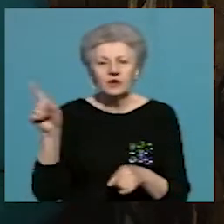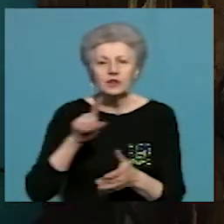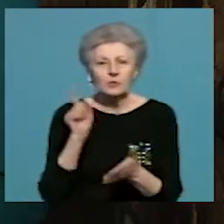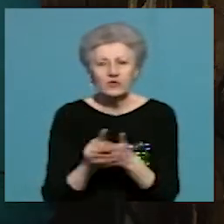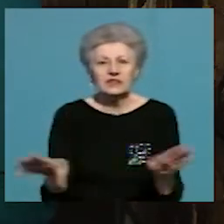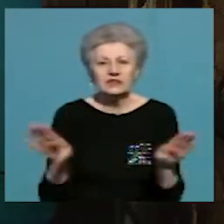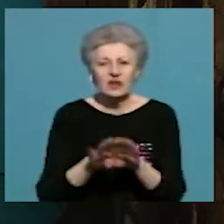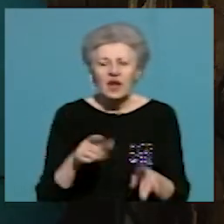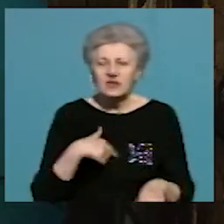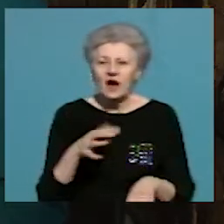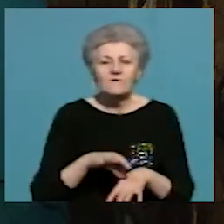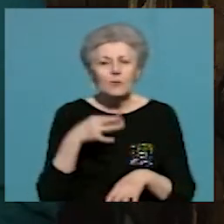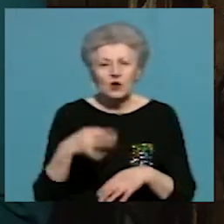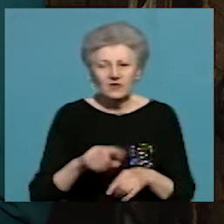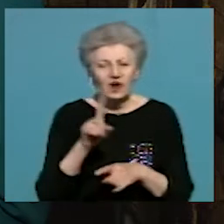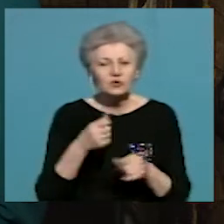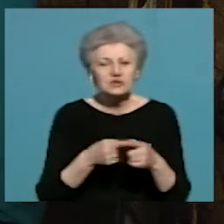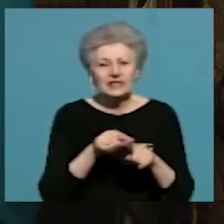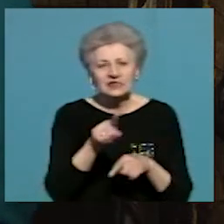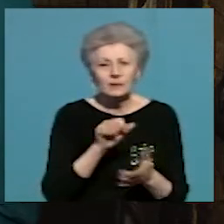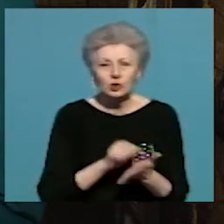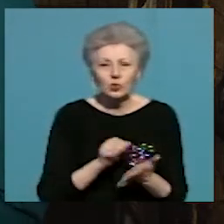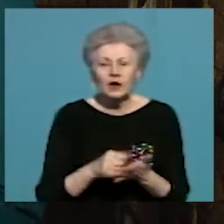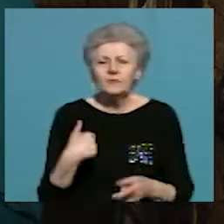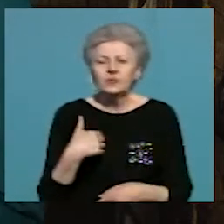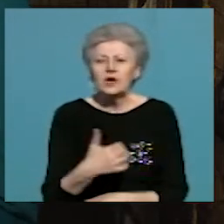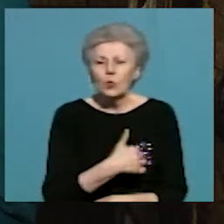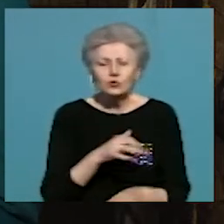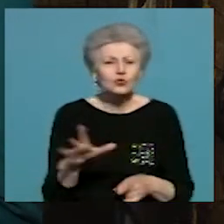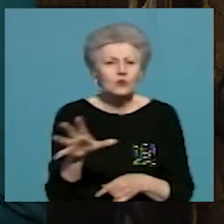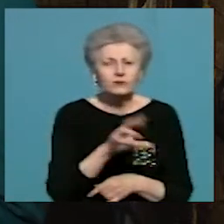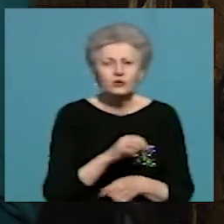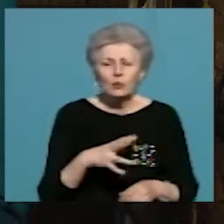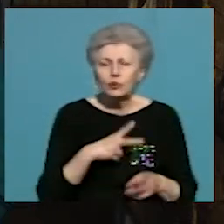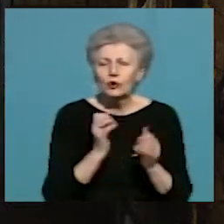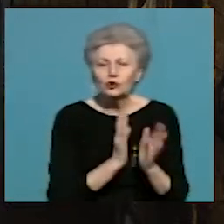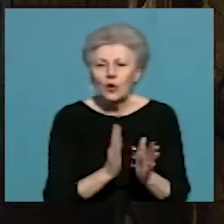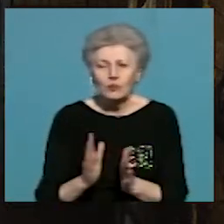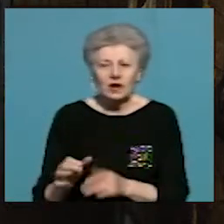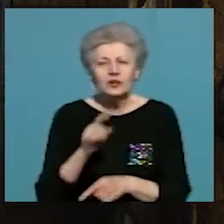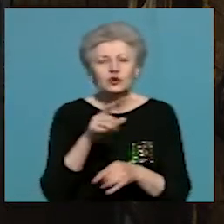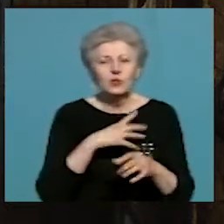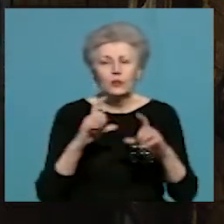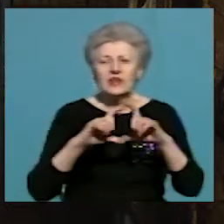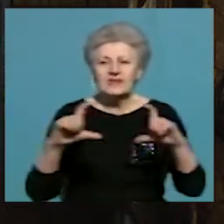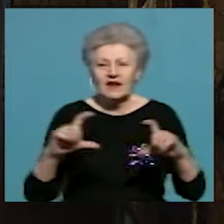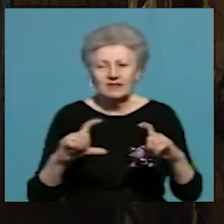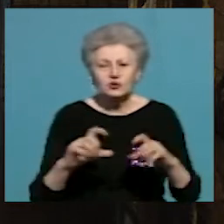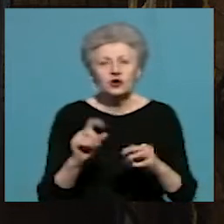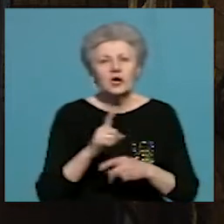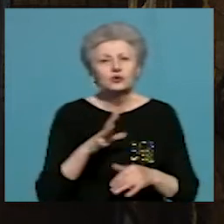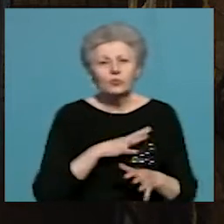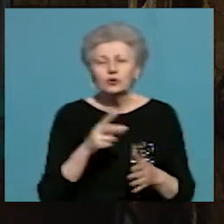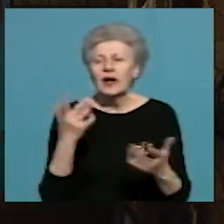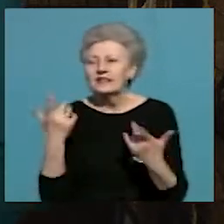Я вболіваю за цими документами, і я хочу, щоб було все до порядку, щоб ці ярлички було, щоб видно, де